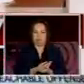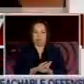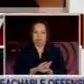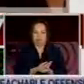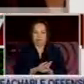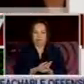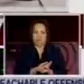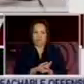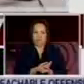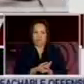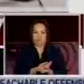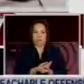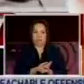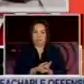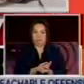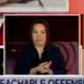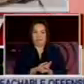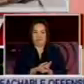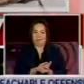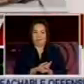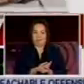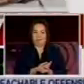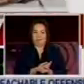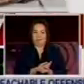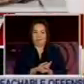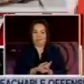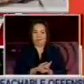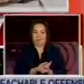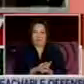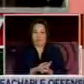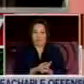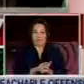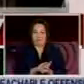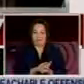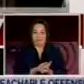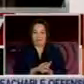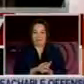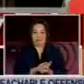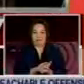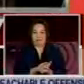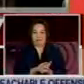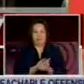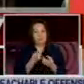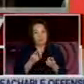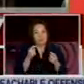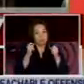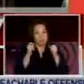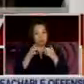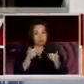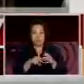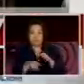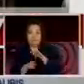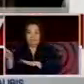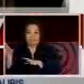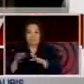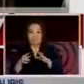What's your vote? Would you be very surprised if I say that